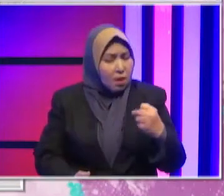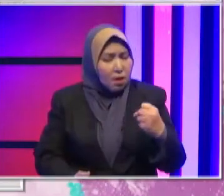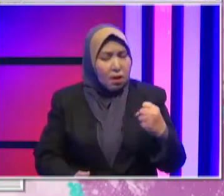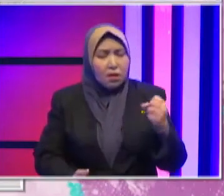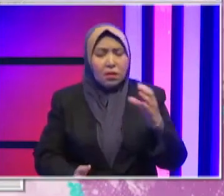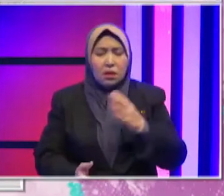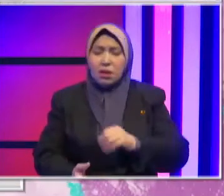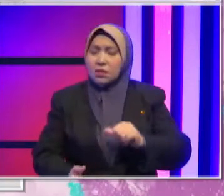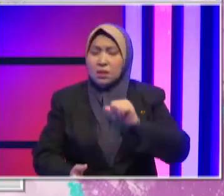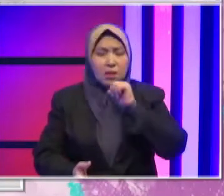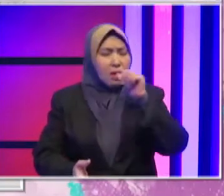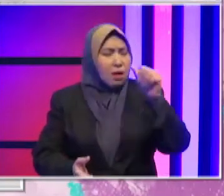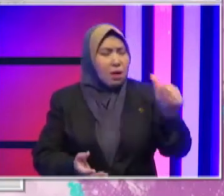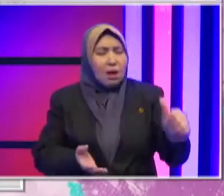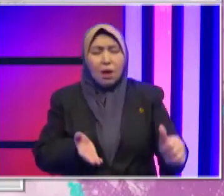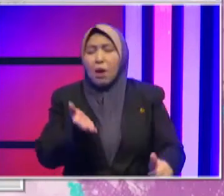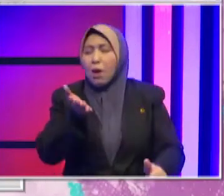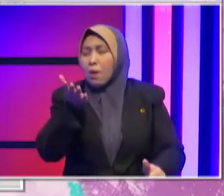فلا